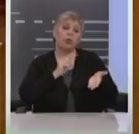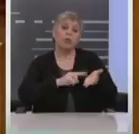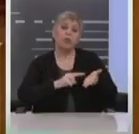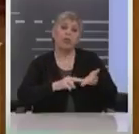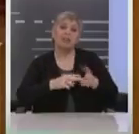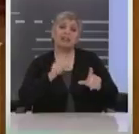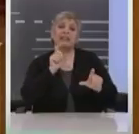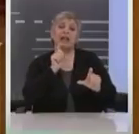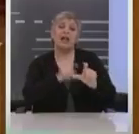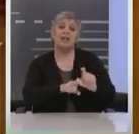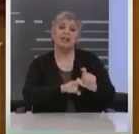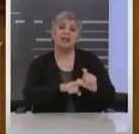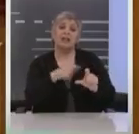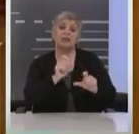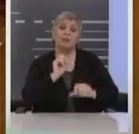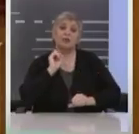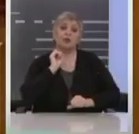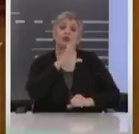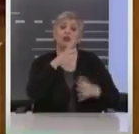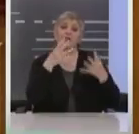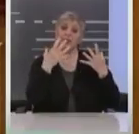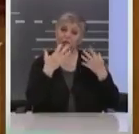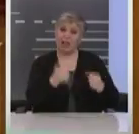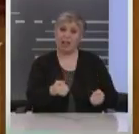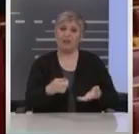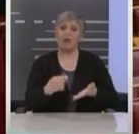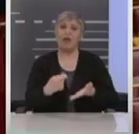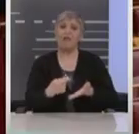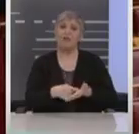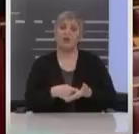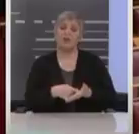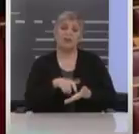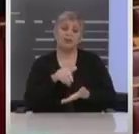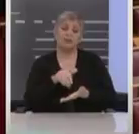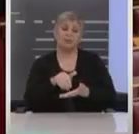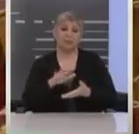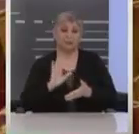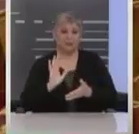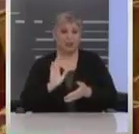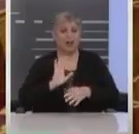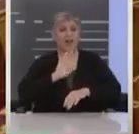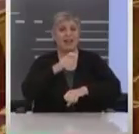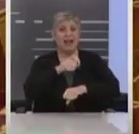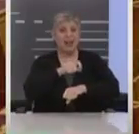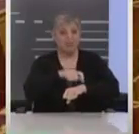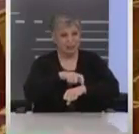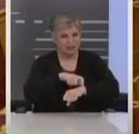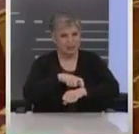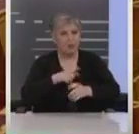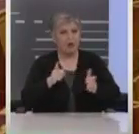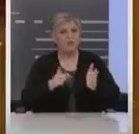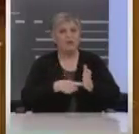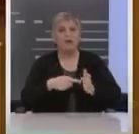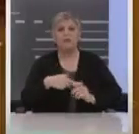διατηρούν στις νήσους τις παραδείσιες. Όμως σήμερα ήρθε η ώρα να μπει στο προσκήνιο η